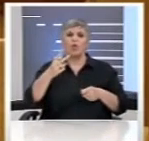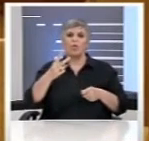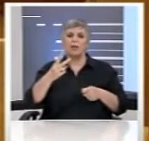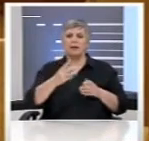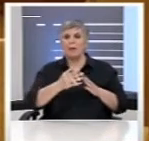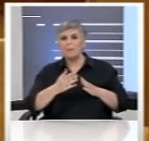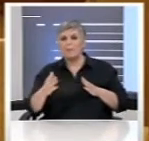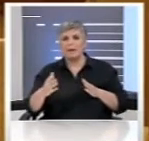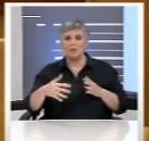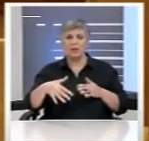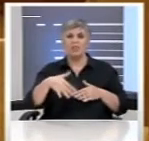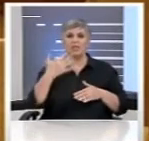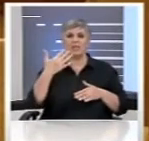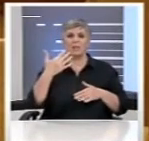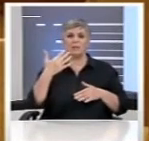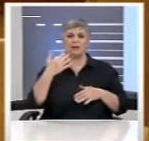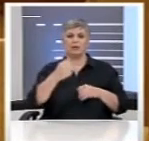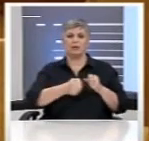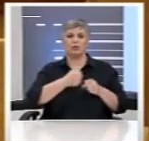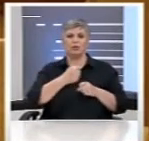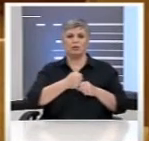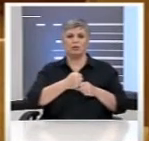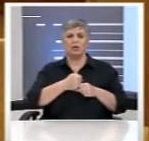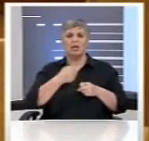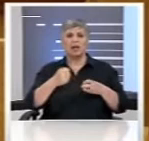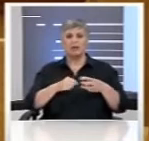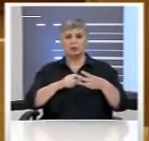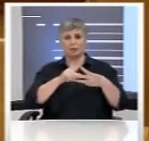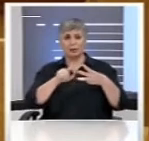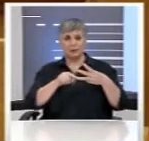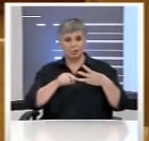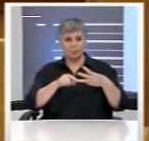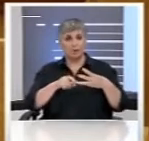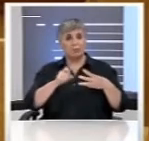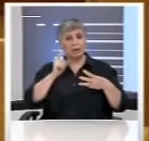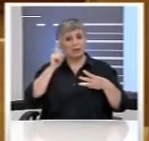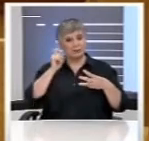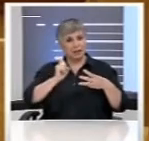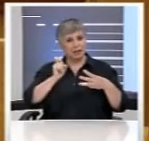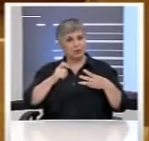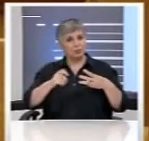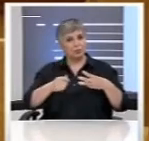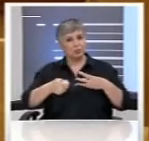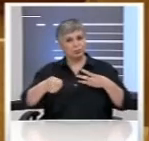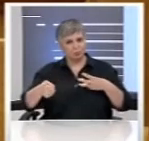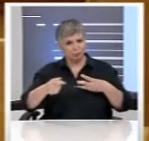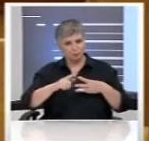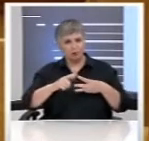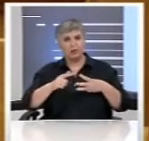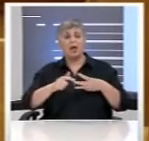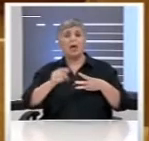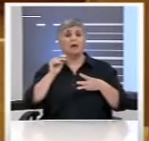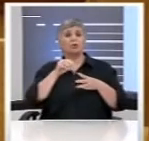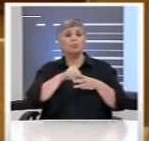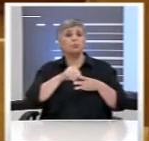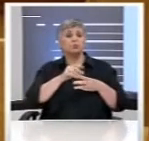ένα απλό σύστημα τριών εξισώσεων με τρεις αγνώστους. Όταν ξέρεις το ρυθμό μεγέθυνσης, ξέρεις και το πρωτογενές